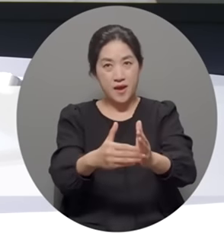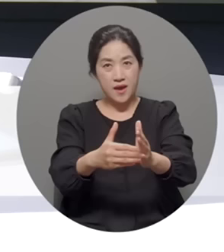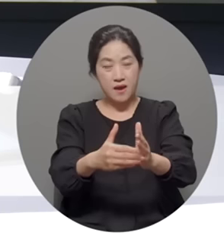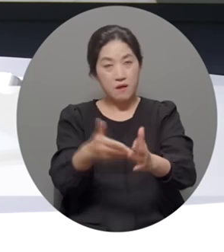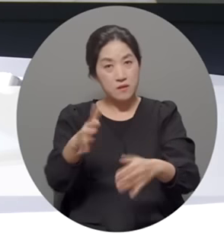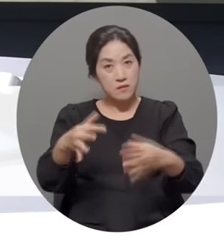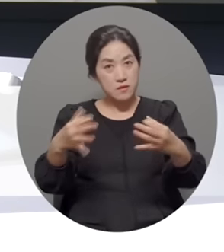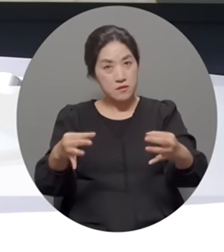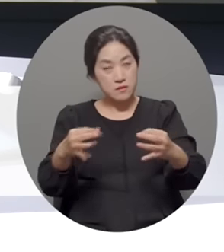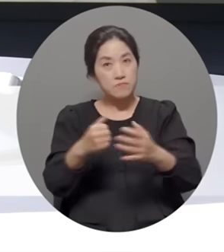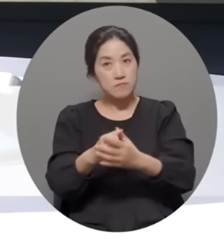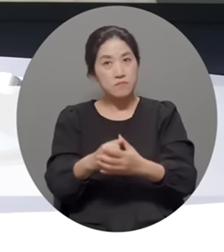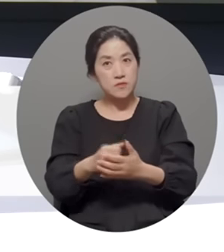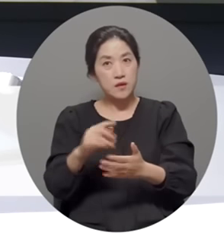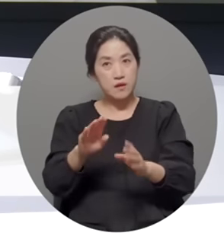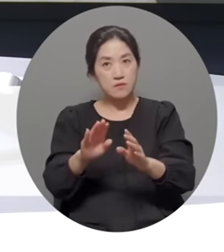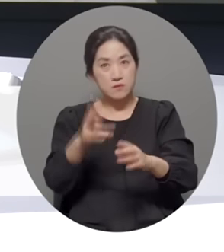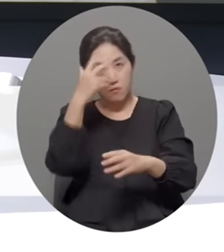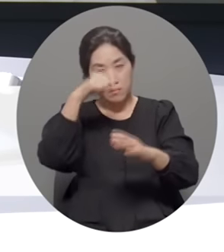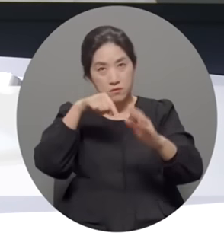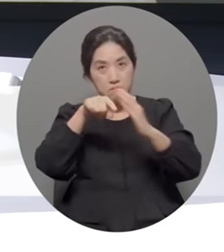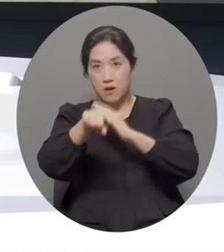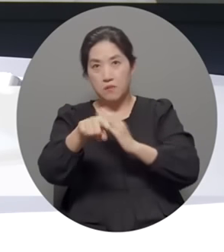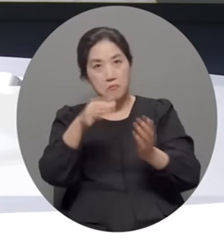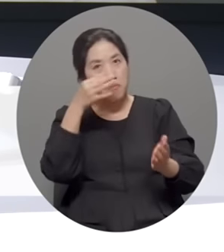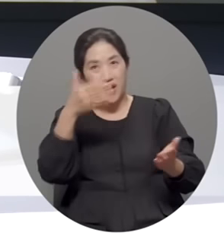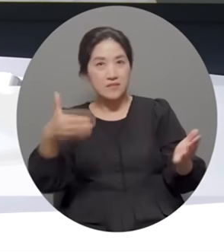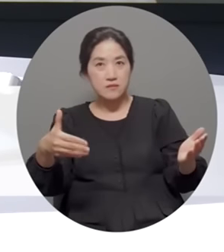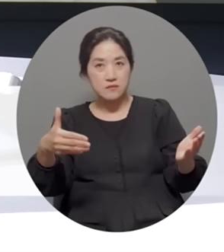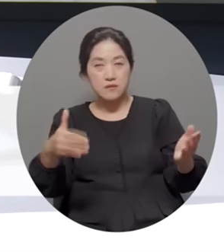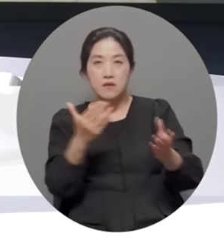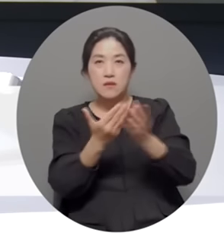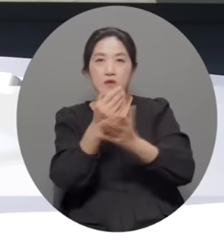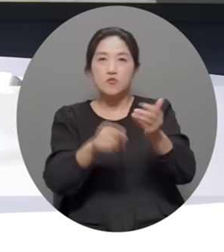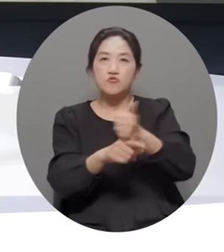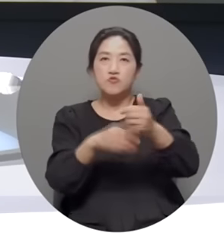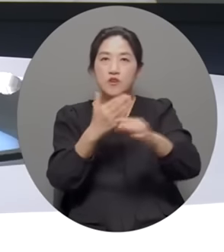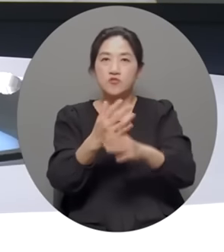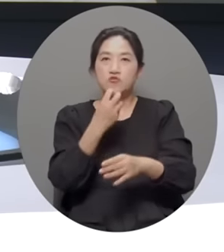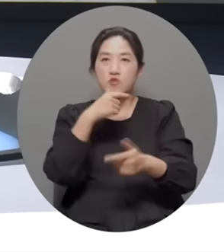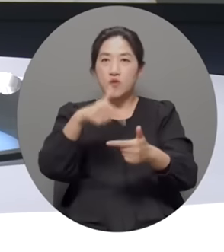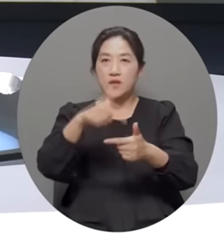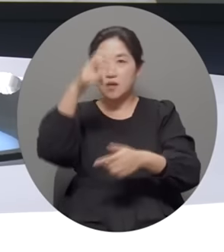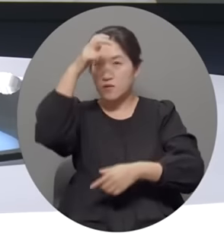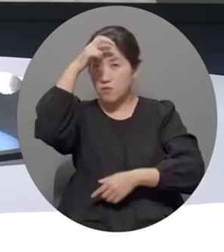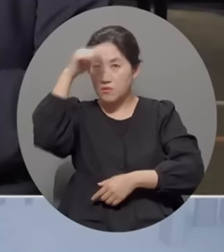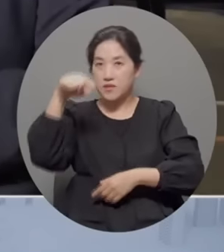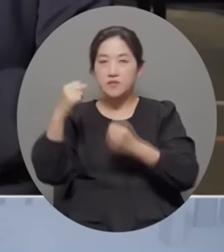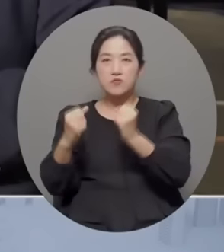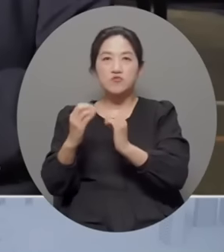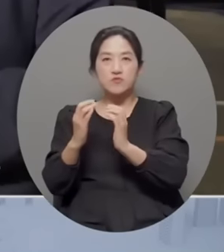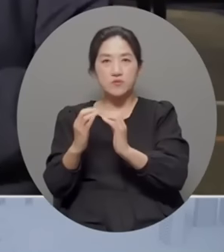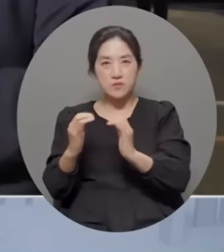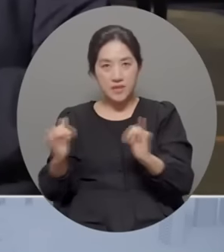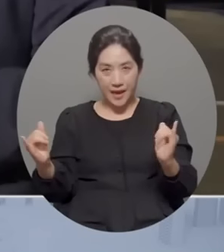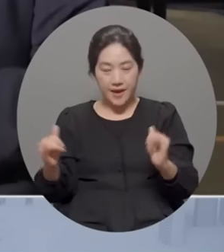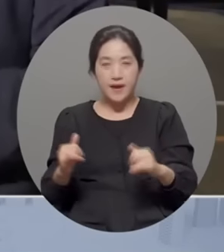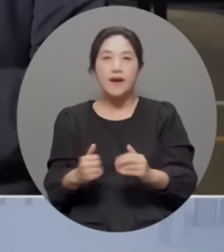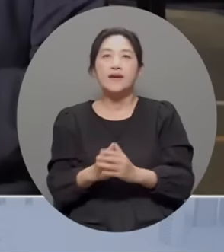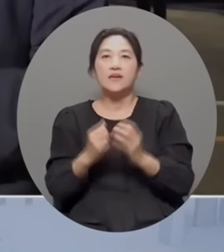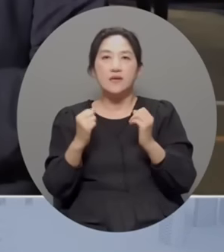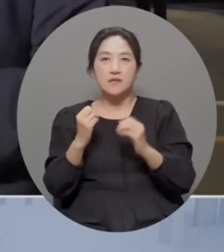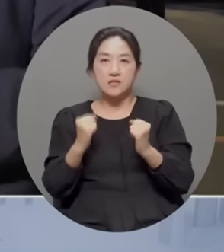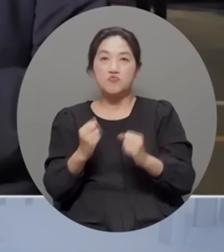씨는 아직 모습을 드러내지 않고 있다고 하는데요. 이 사건 수사 중인 서울 강남경찰서에 나가 있는 취재기자